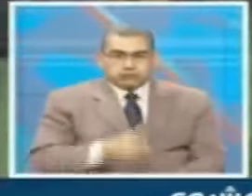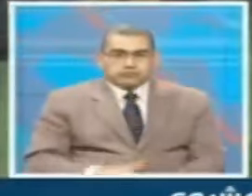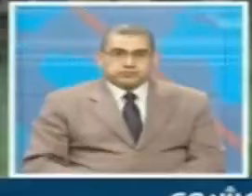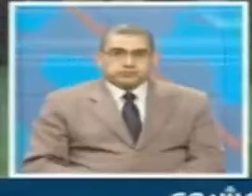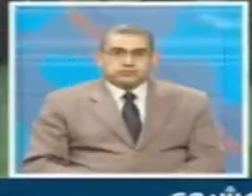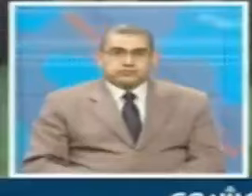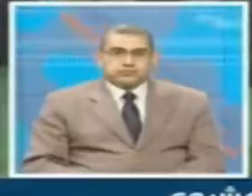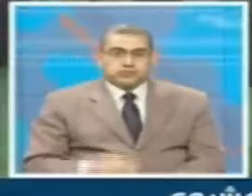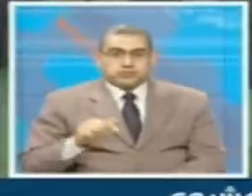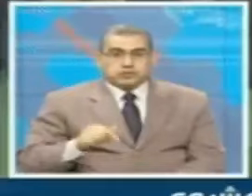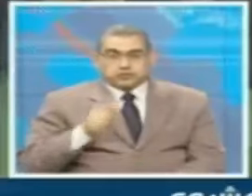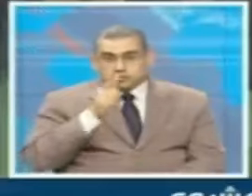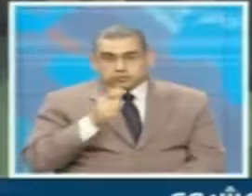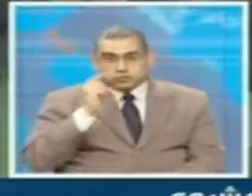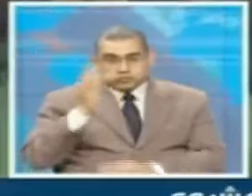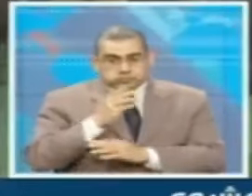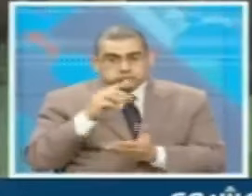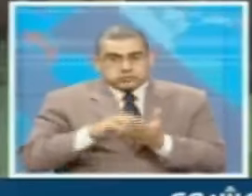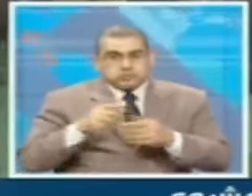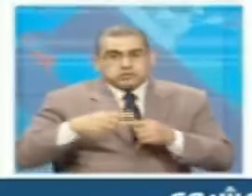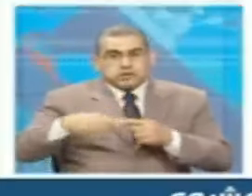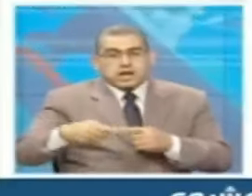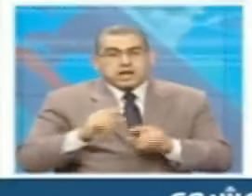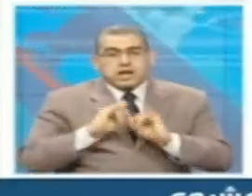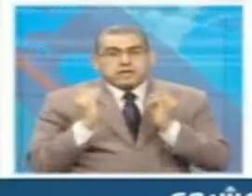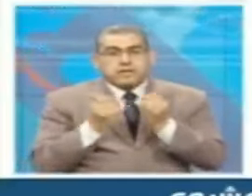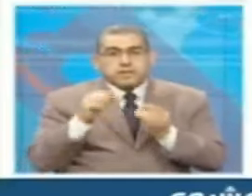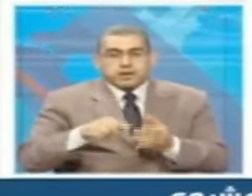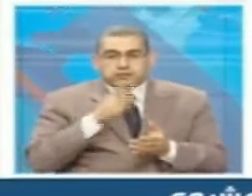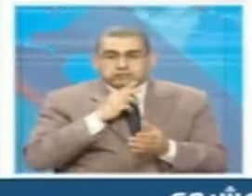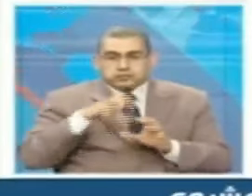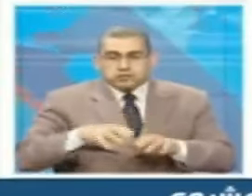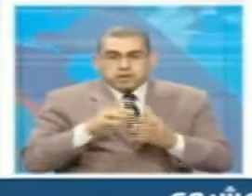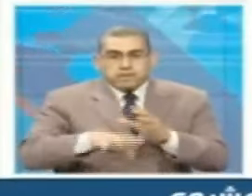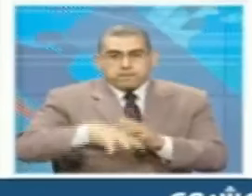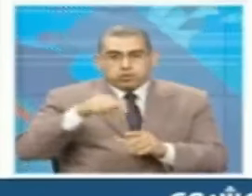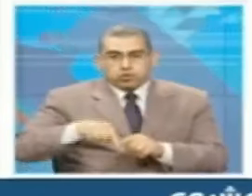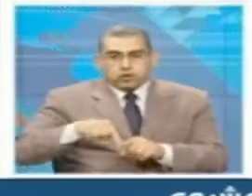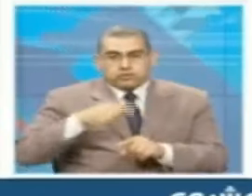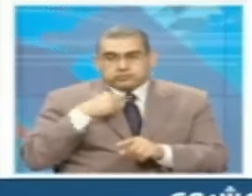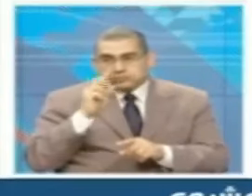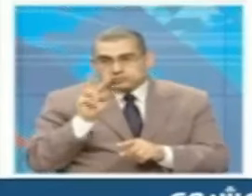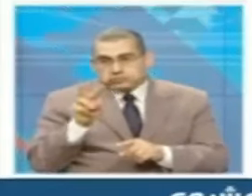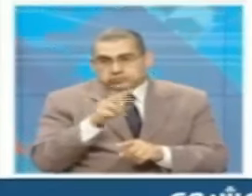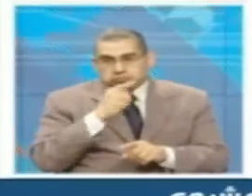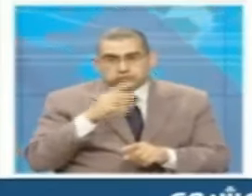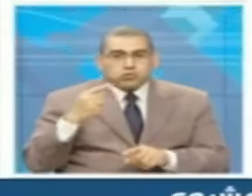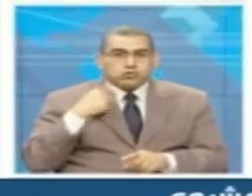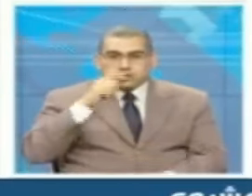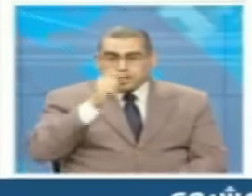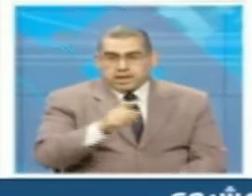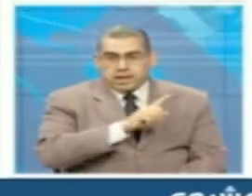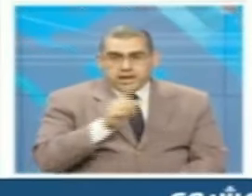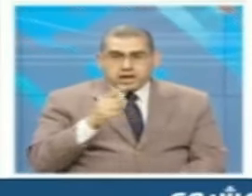دراسة الأثر الاجتماعي والبيئي للمشروع قبل أي حاجة،